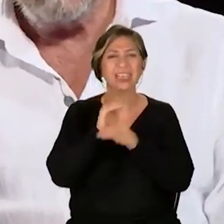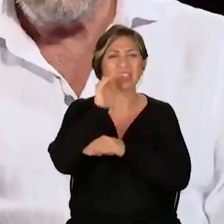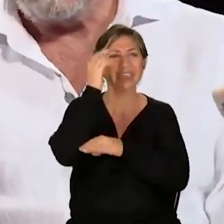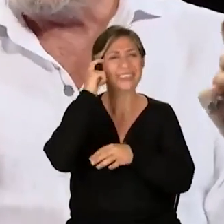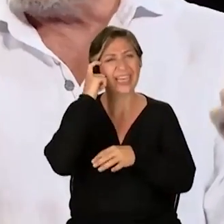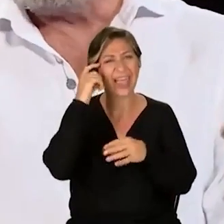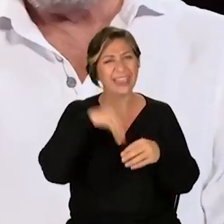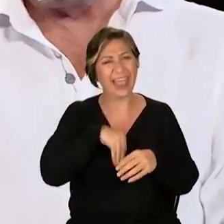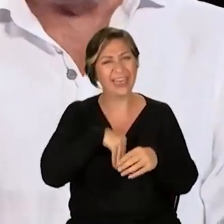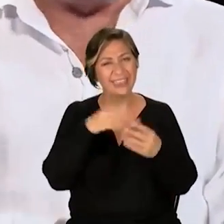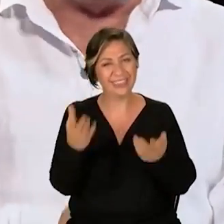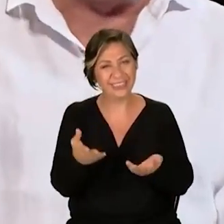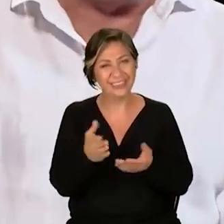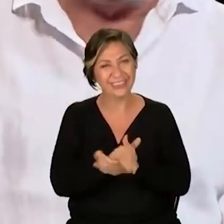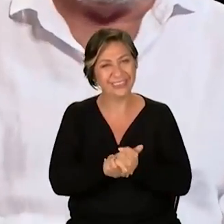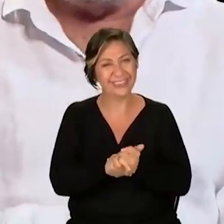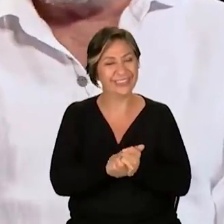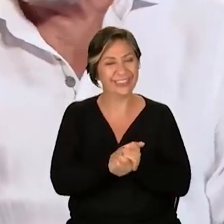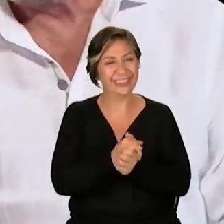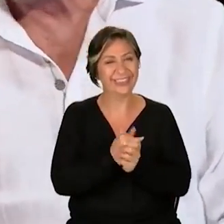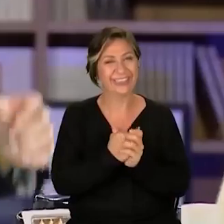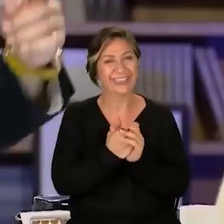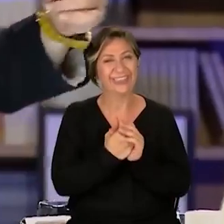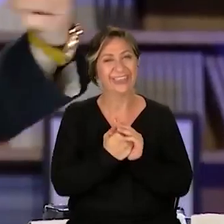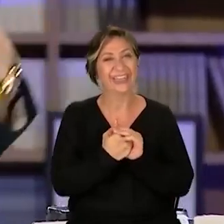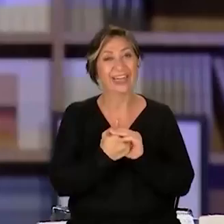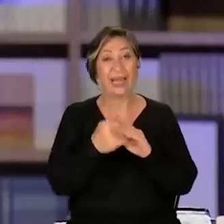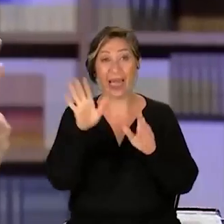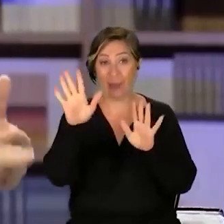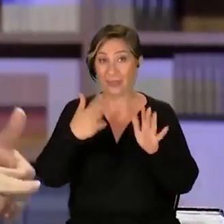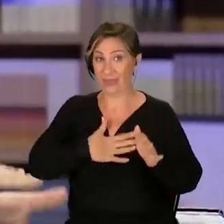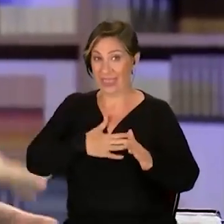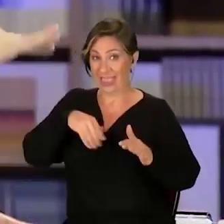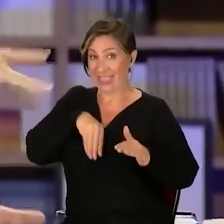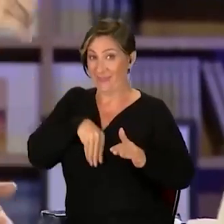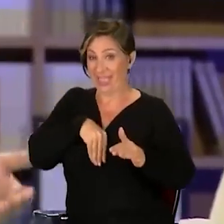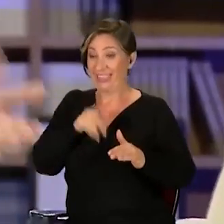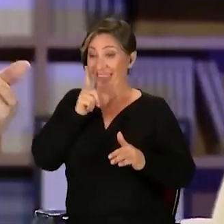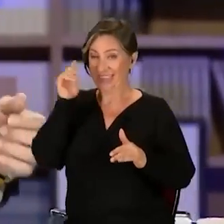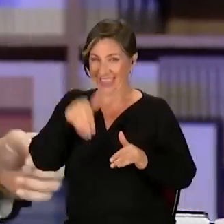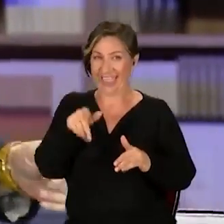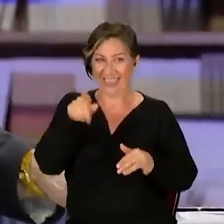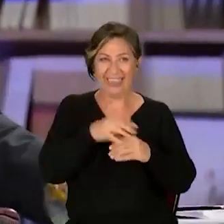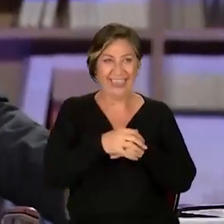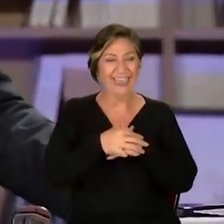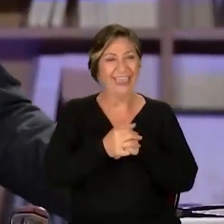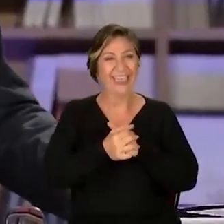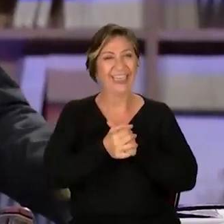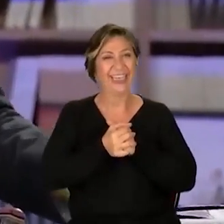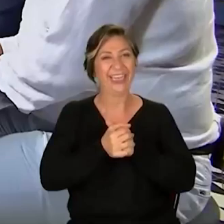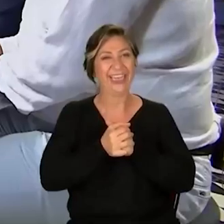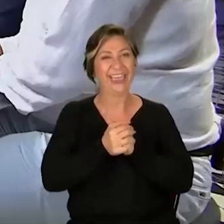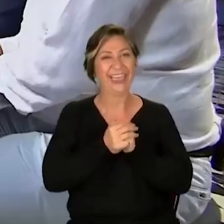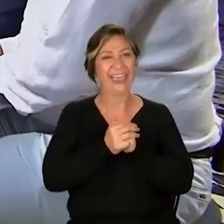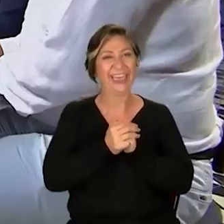zannedenler. Öyle bir şey olmuştu artık. Yani, aman doktor, evet. Değil mi? Dipte şey geldi. Şu an evet. Dipte ama. Yani tabii